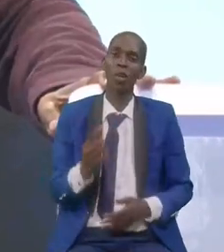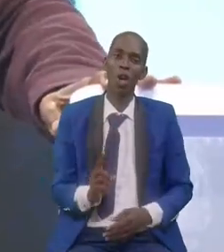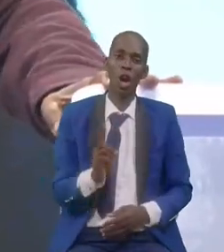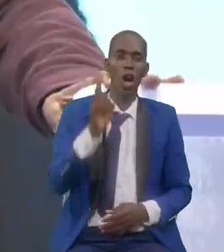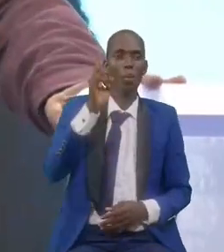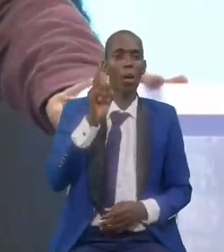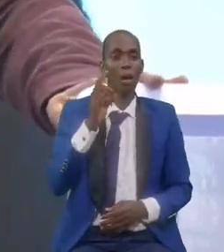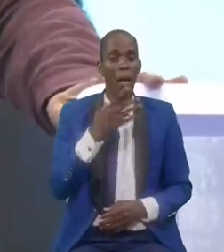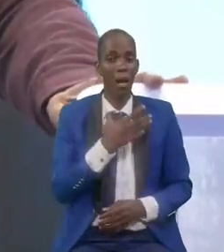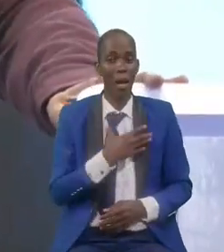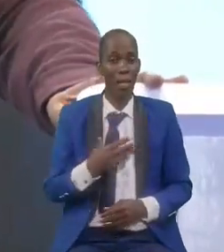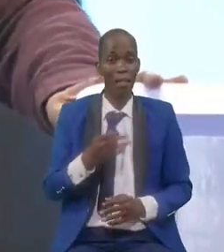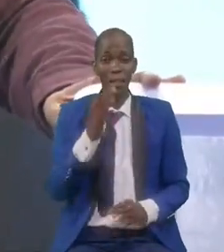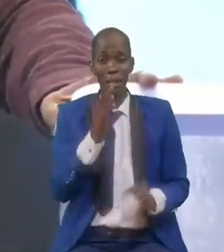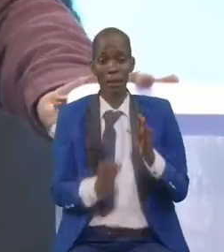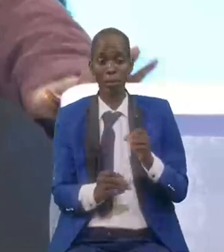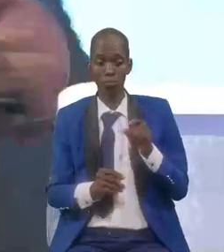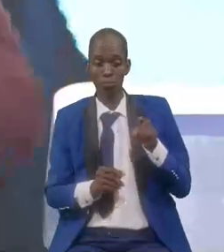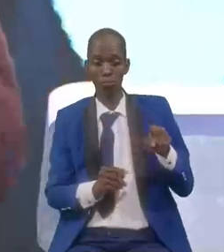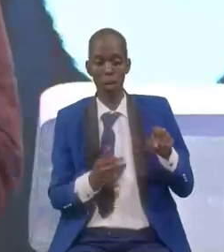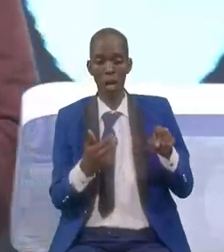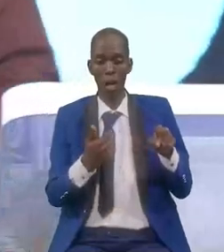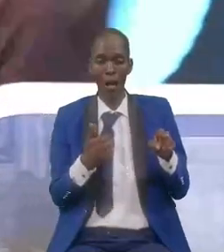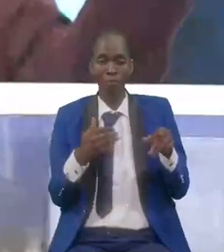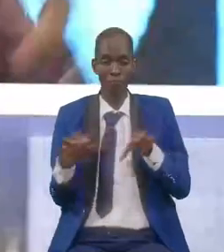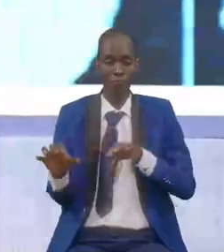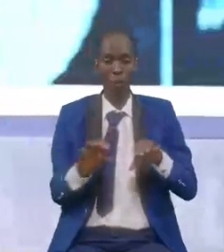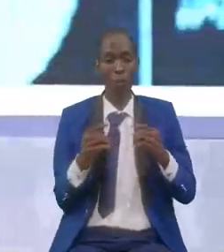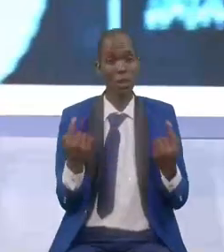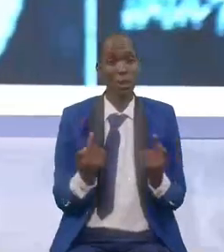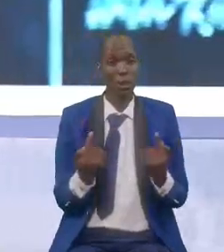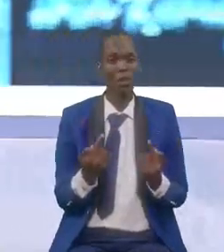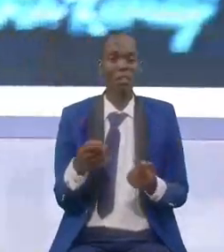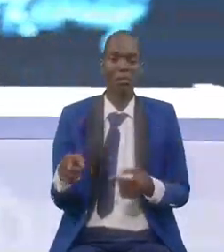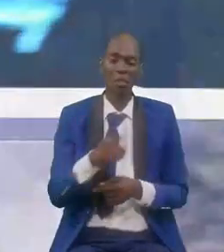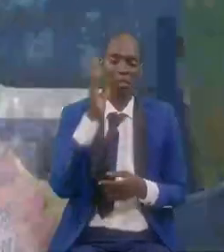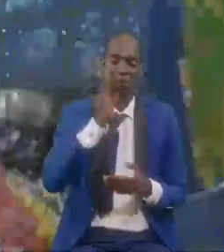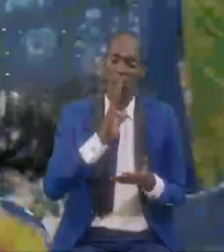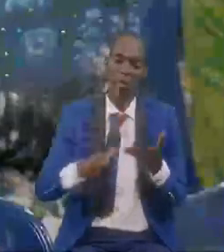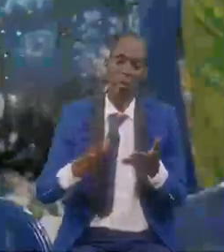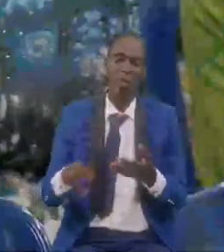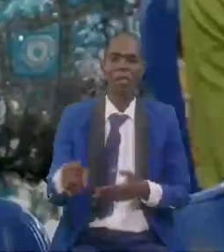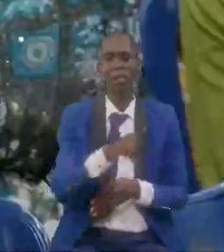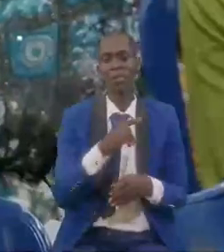Et s'il a commis des péchés, il lui sera pardonné.